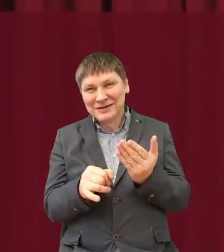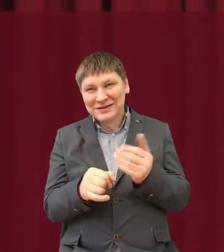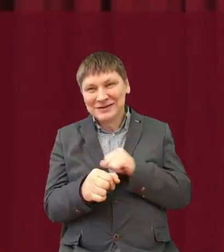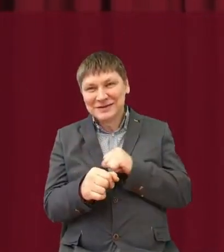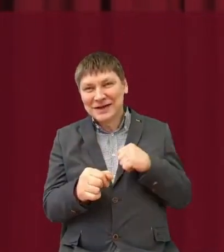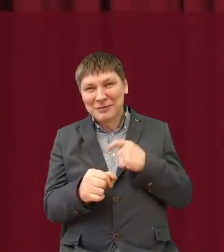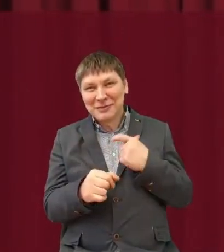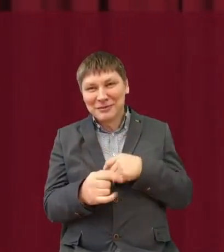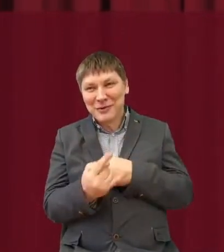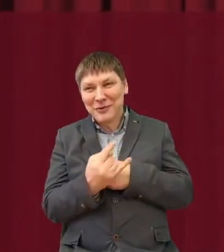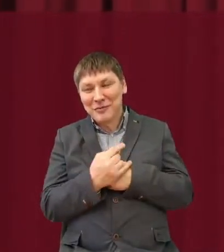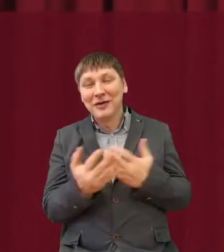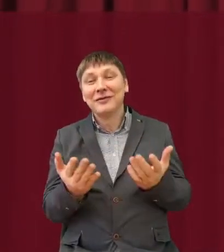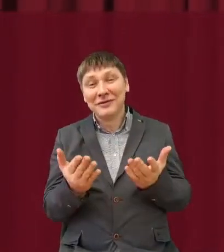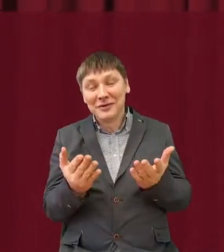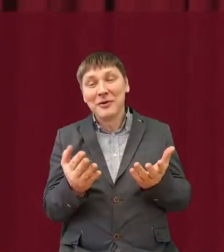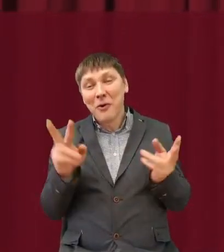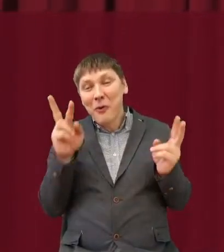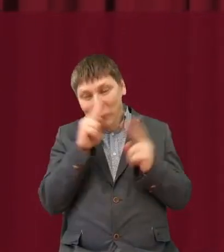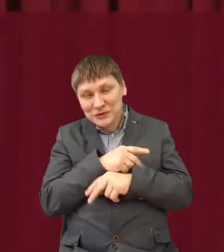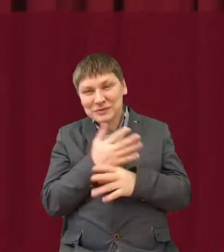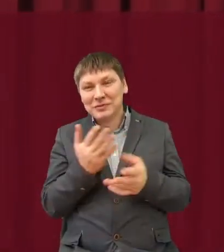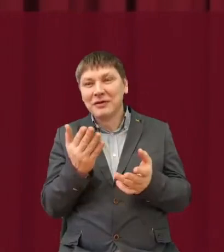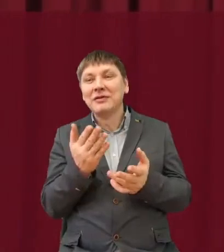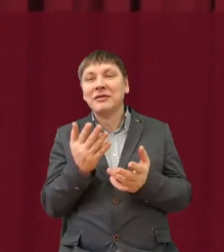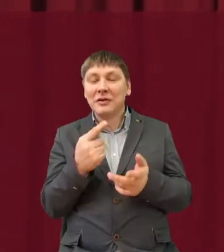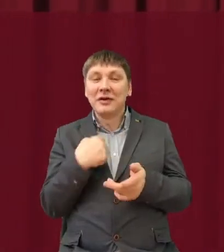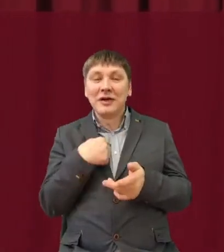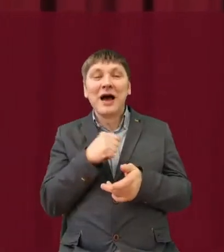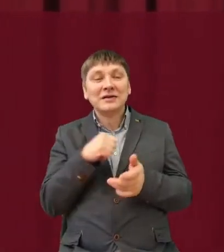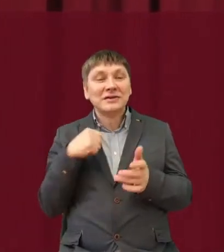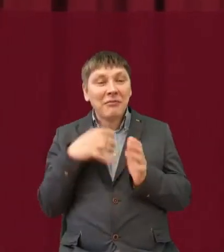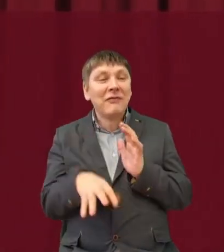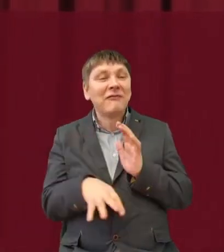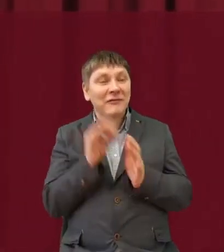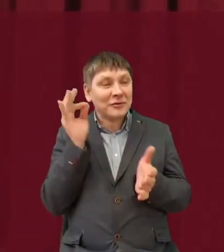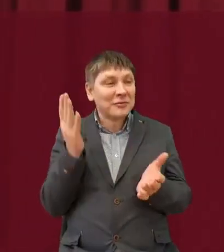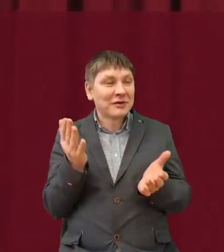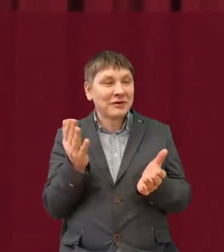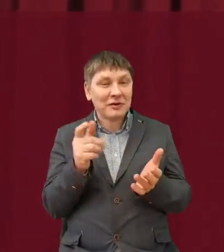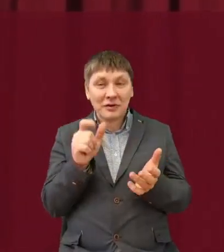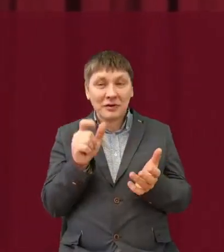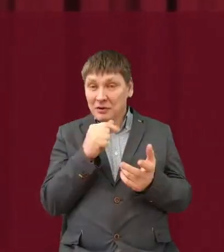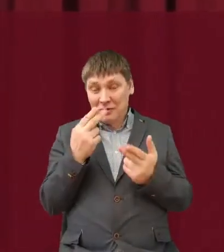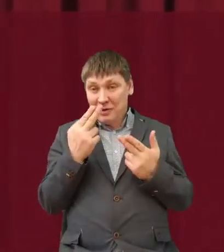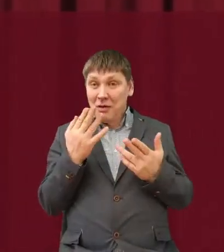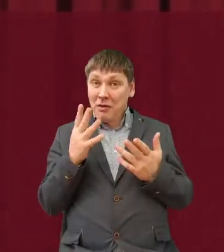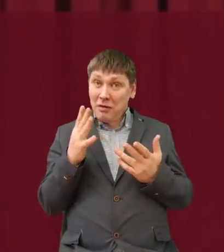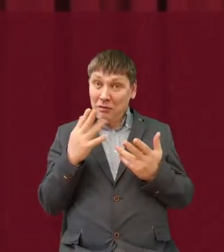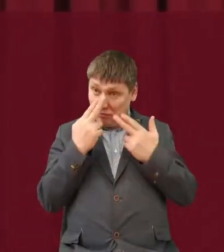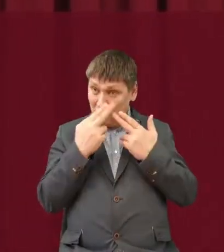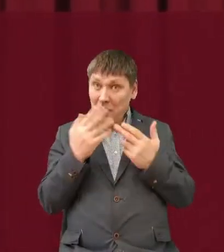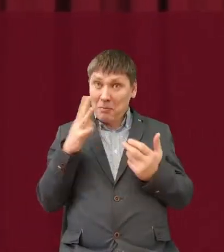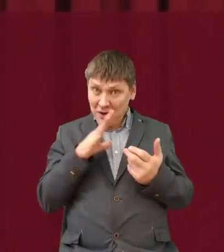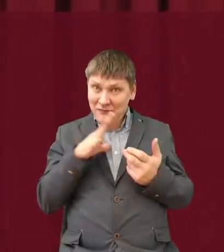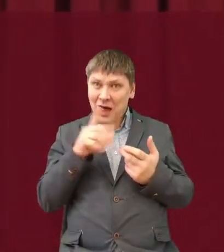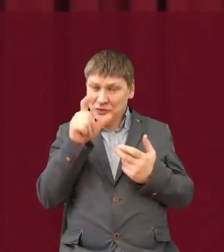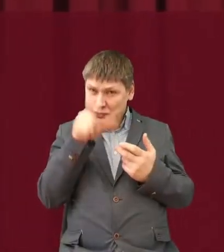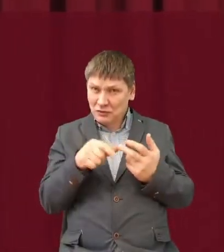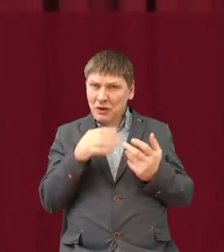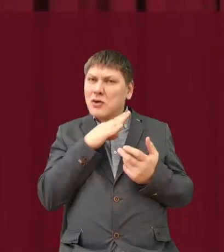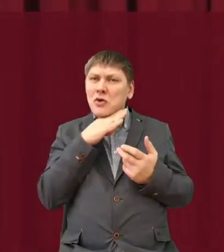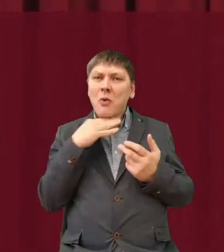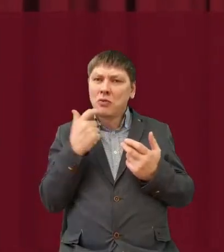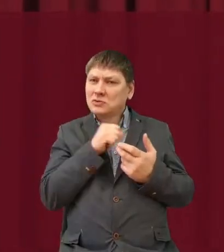Я думаю подсознание или полуосознанного выбора человека Да Человек этого не признает но когда перед глазами